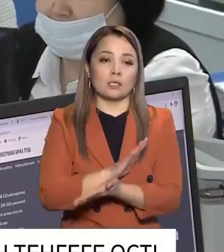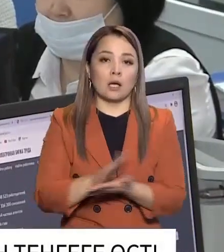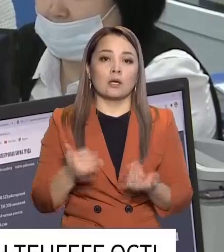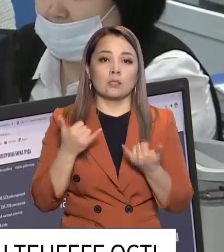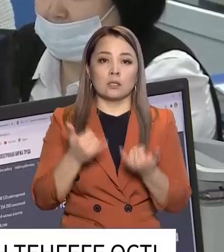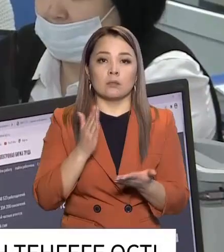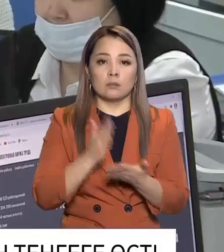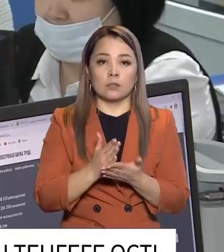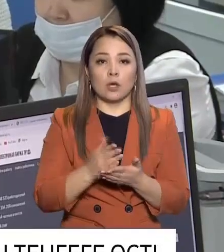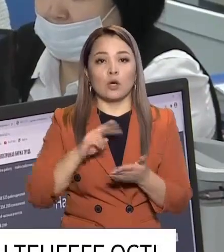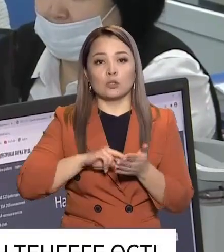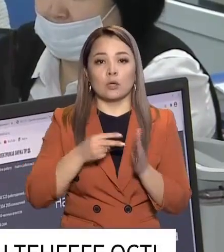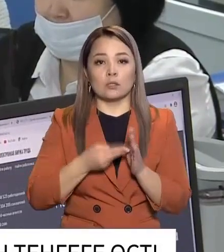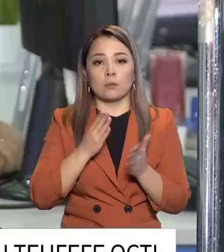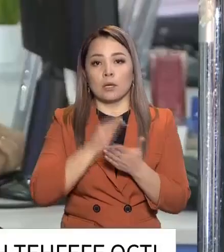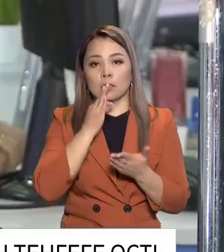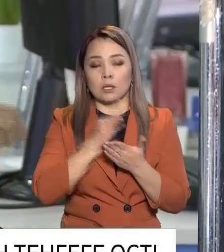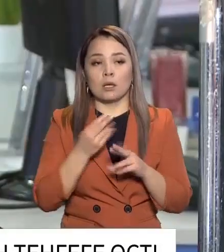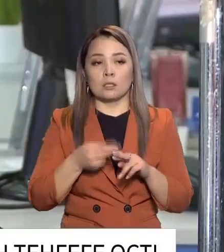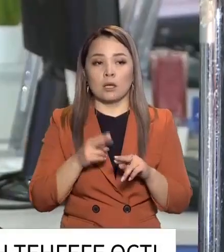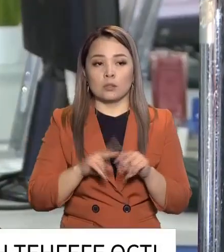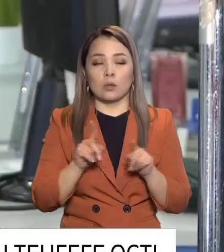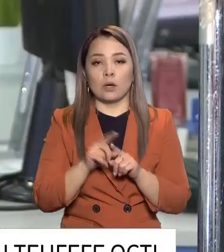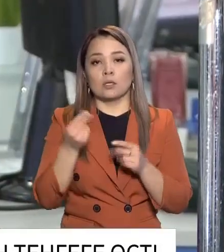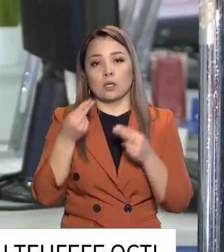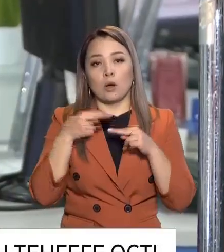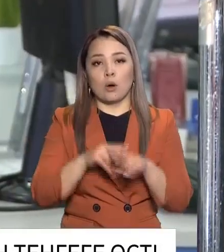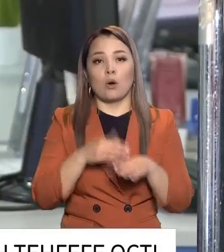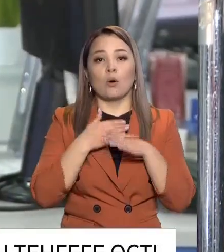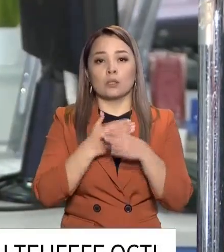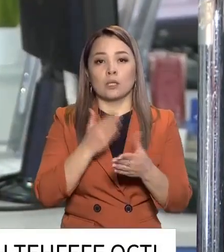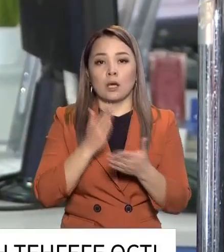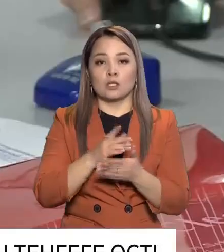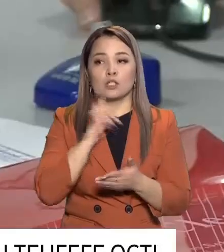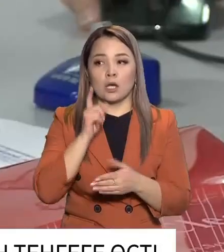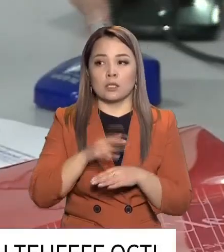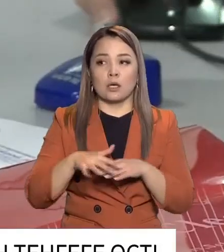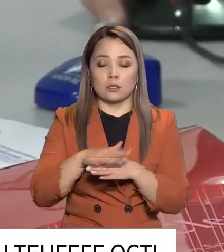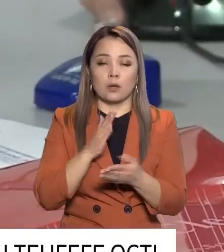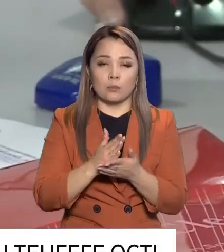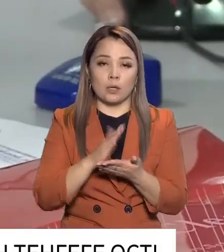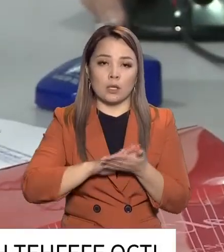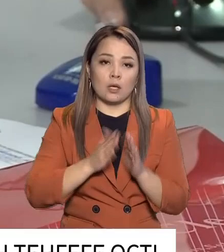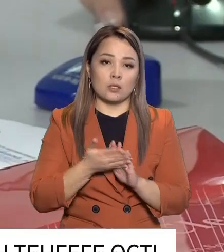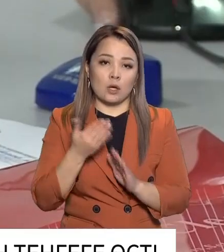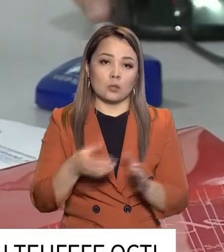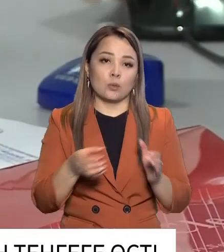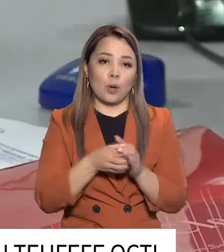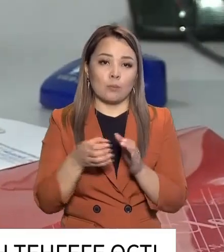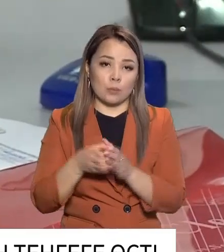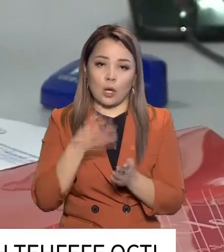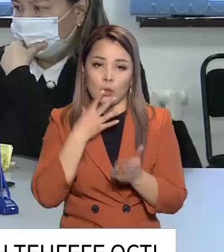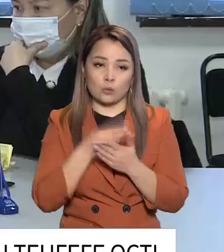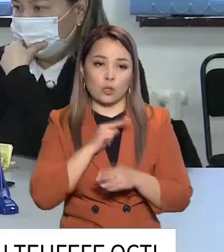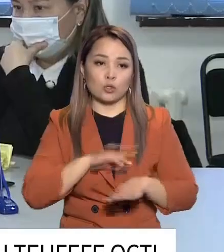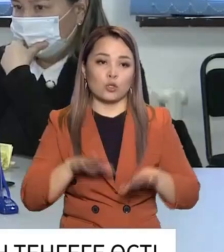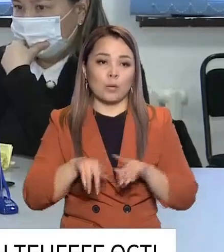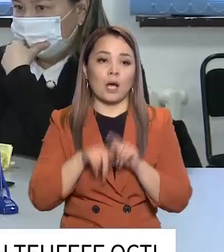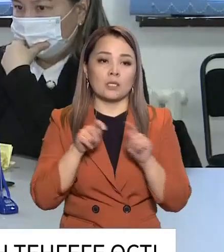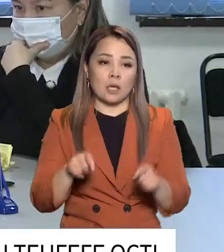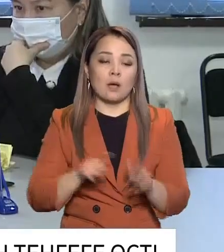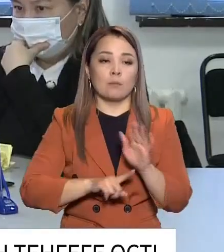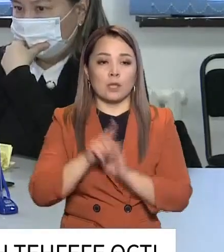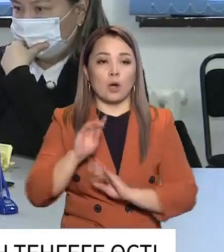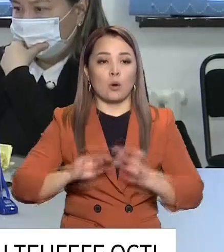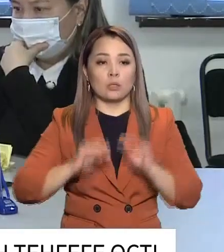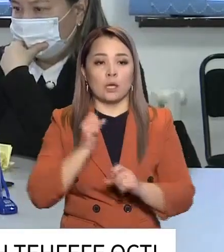беру жоспарланып отырғанын айтты. Қаржылай қолдау жастар мен халықтың әлеуметтік осал топтарын өз ісін ашып, оны бастапқы